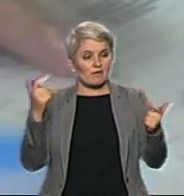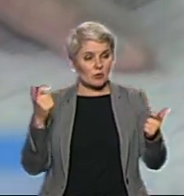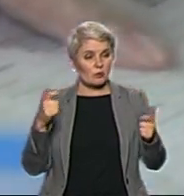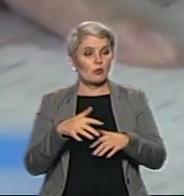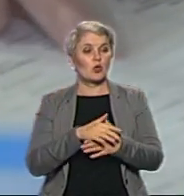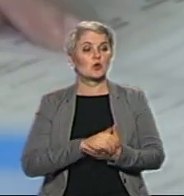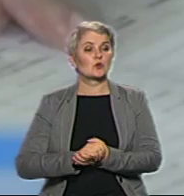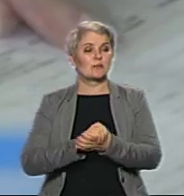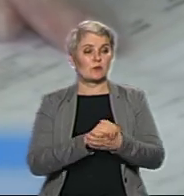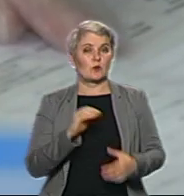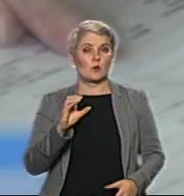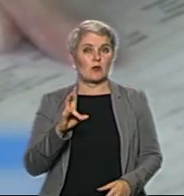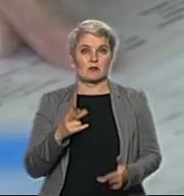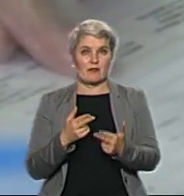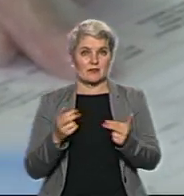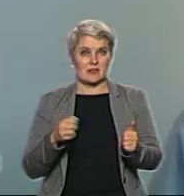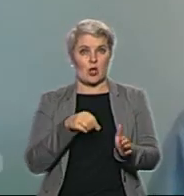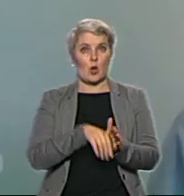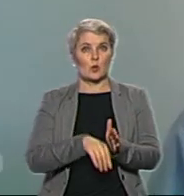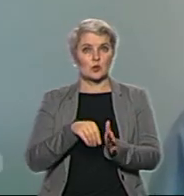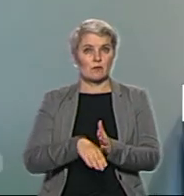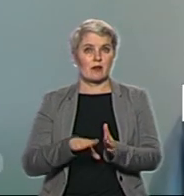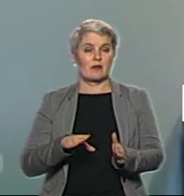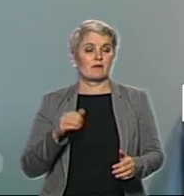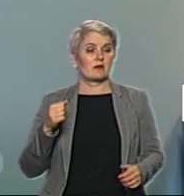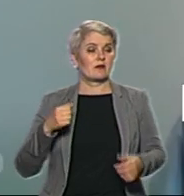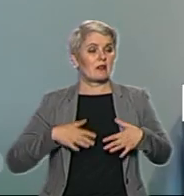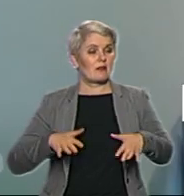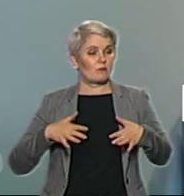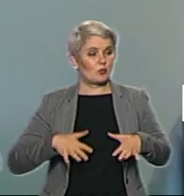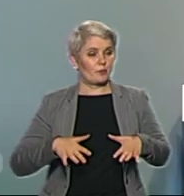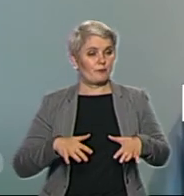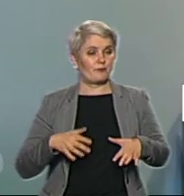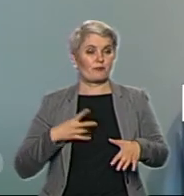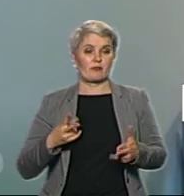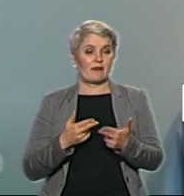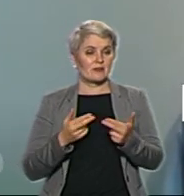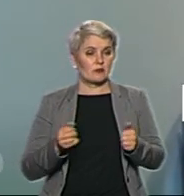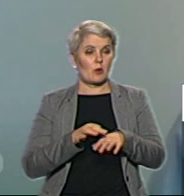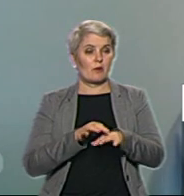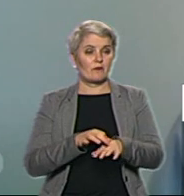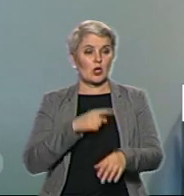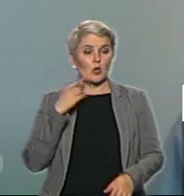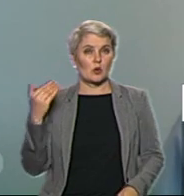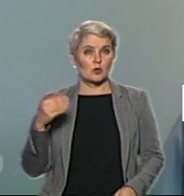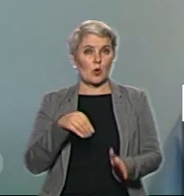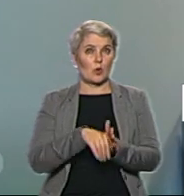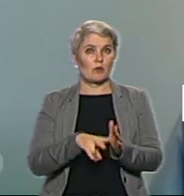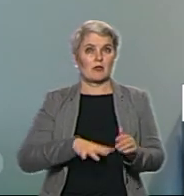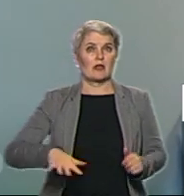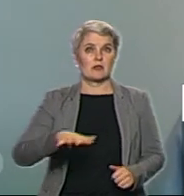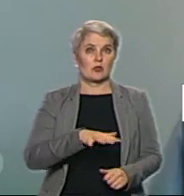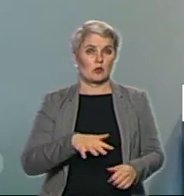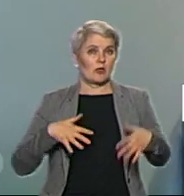Суспільному, що ЄС не визнає голосування в Криму. Ми не визнаємо проведення Росією голосування на території